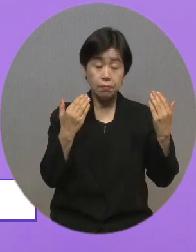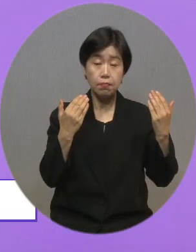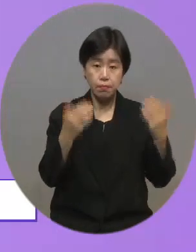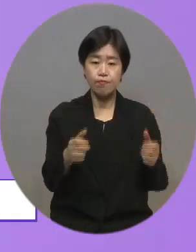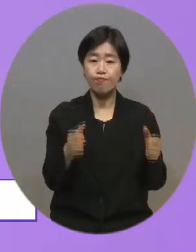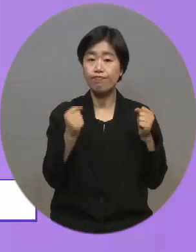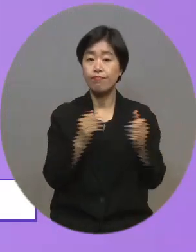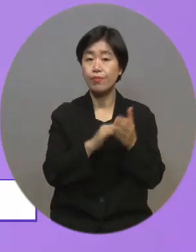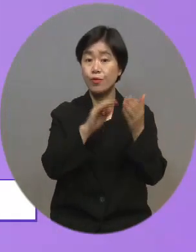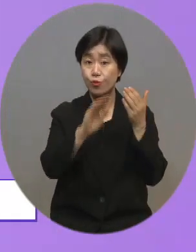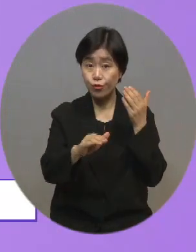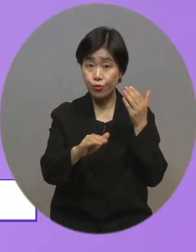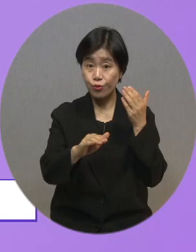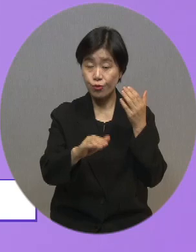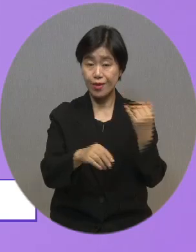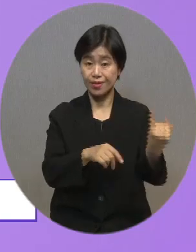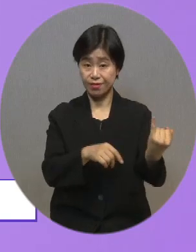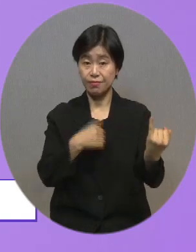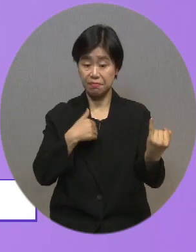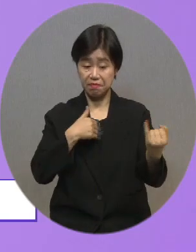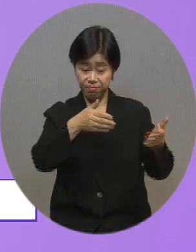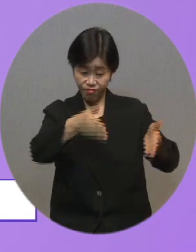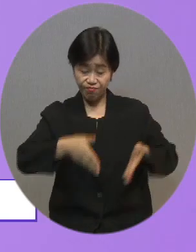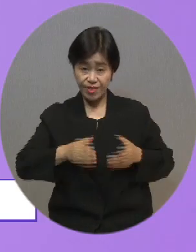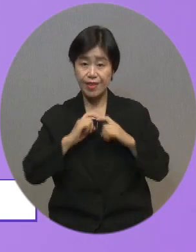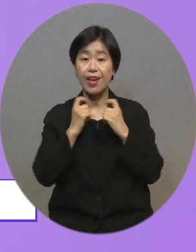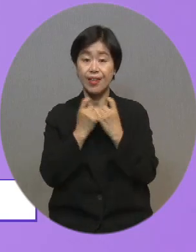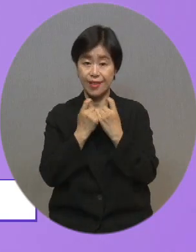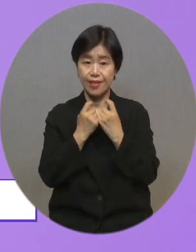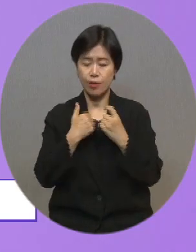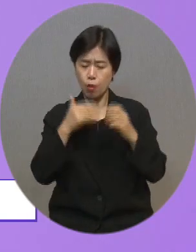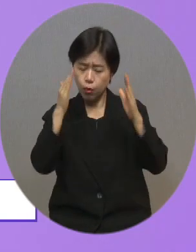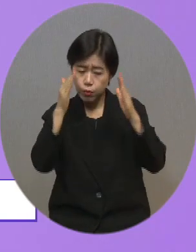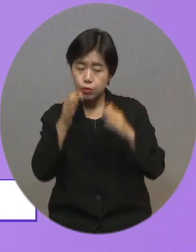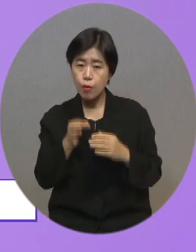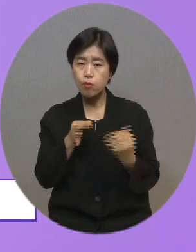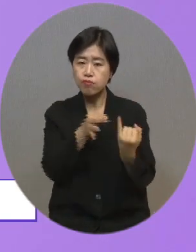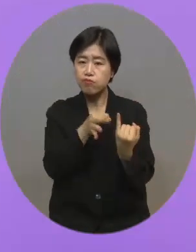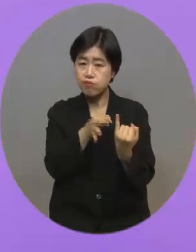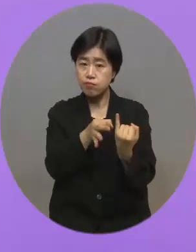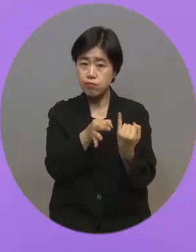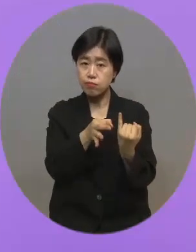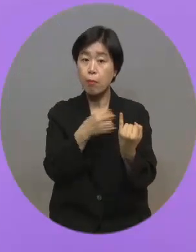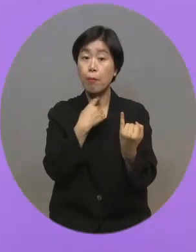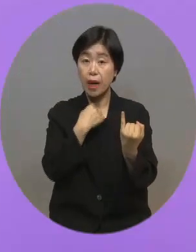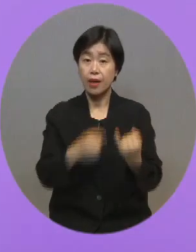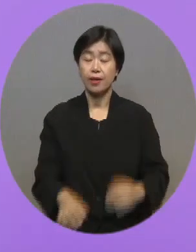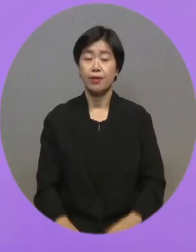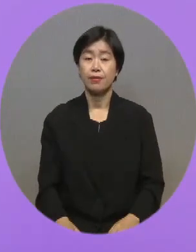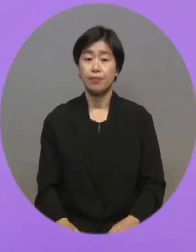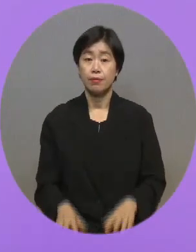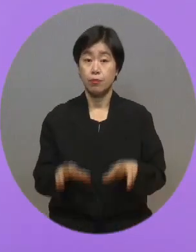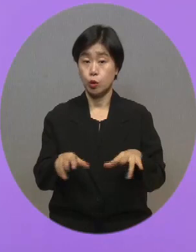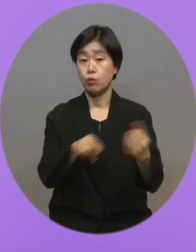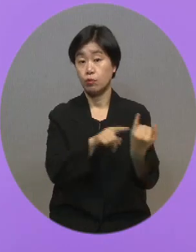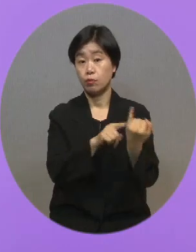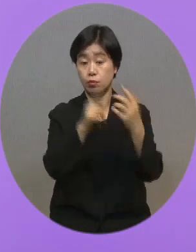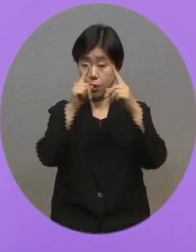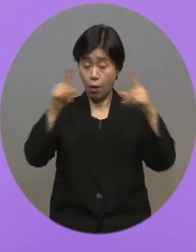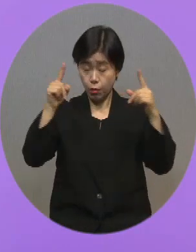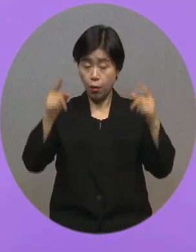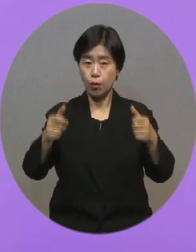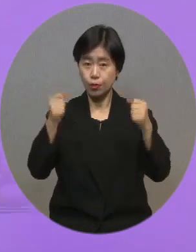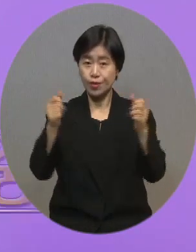졸업한 이후에도 개인적으로 일정 기간 동안 장학금도 제가 지급을 했고, 지금은 대학교까지 잘